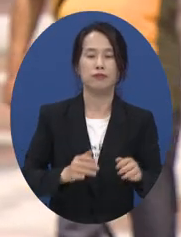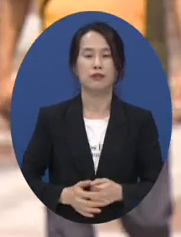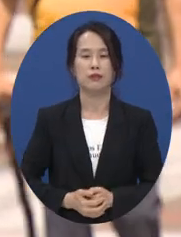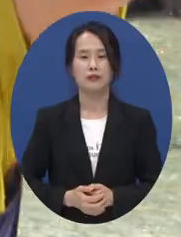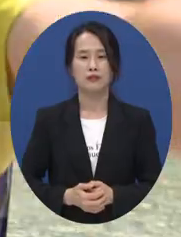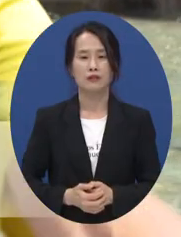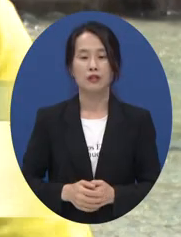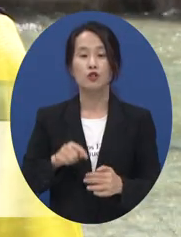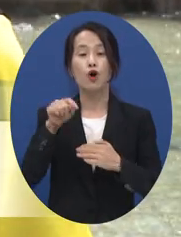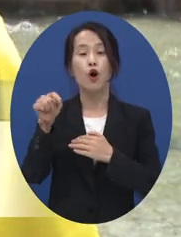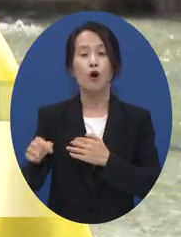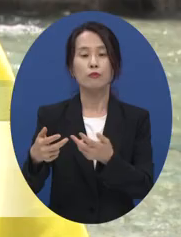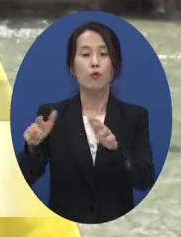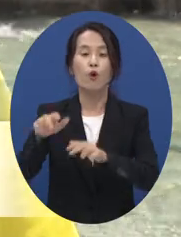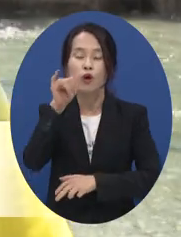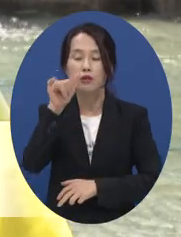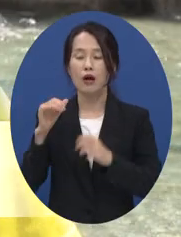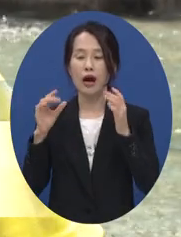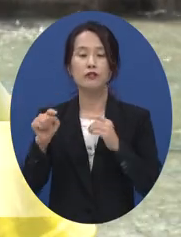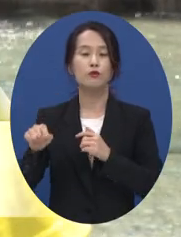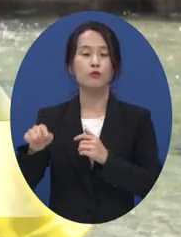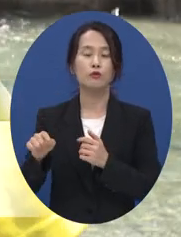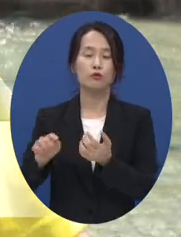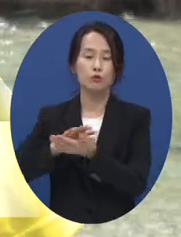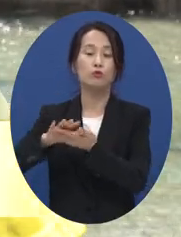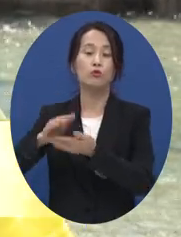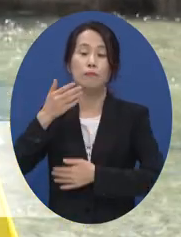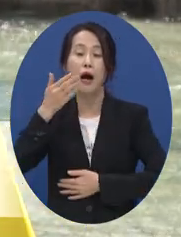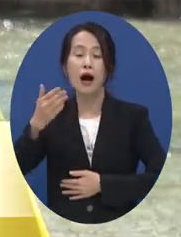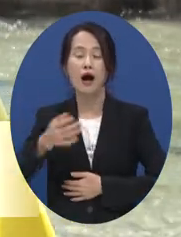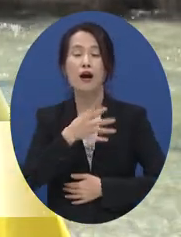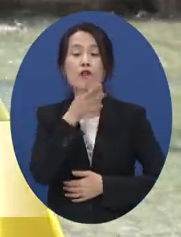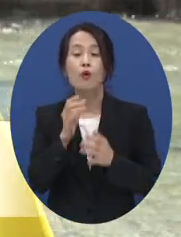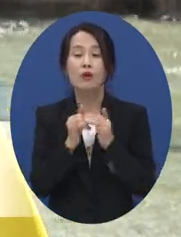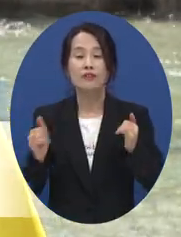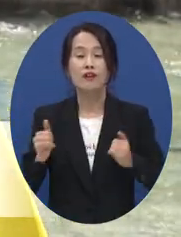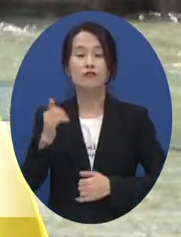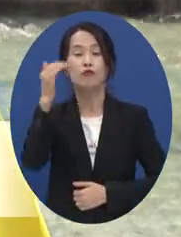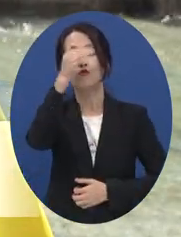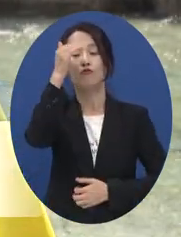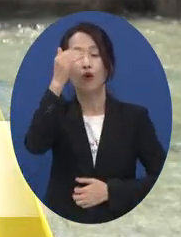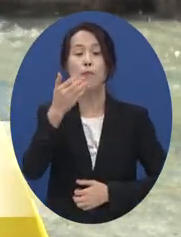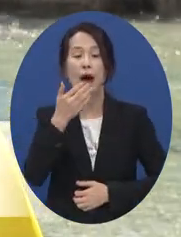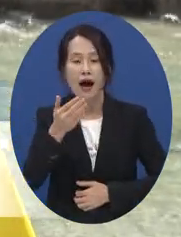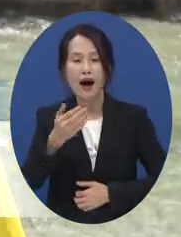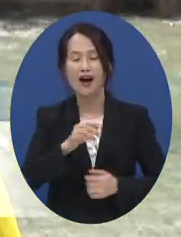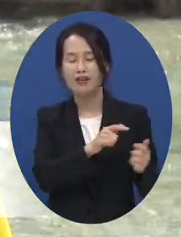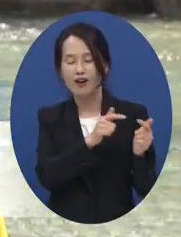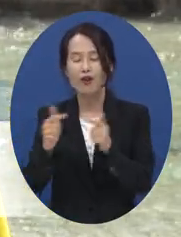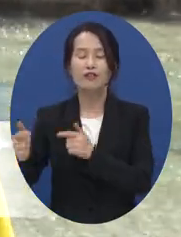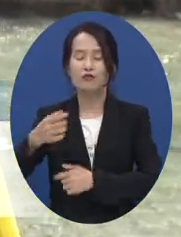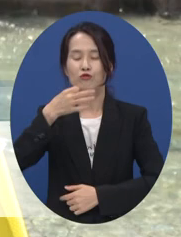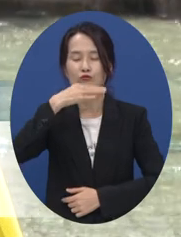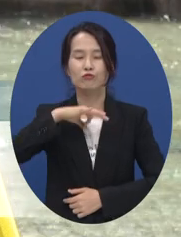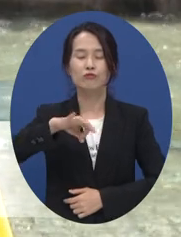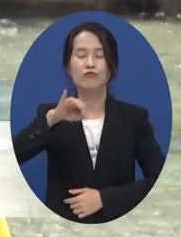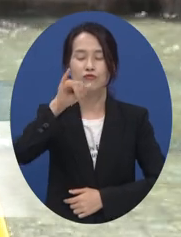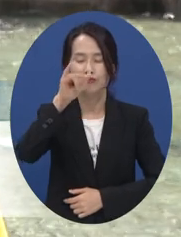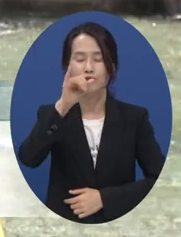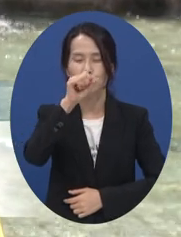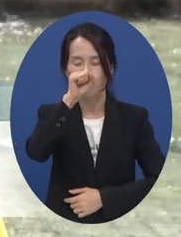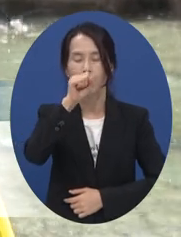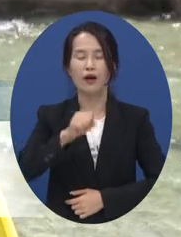저 밑에 공원이 있어요. 거기서 아이들도 놀 수 있고 노인장 만나는 거기 왔다 그냥 가면 되고